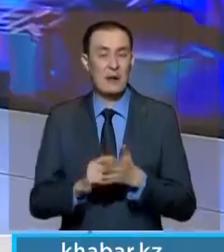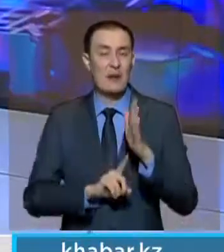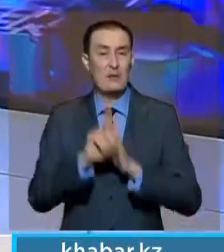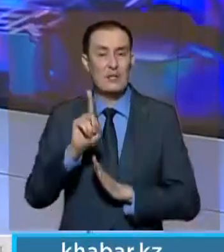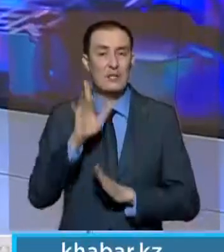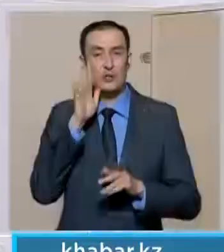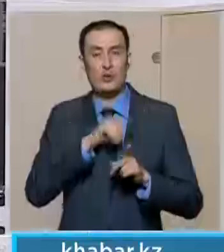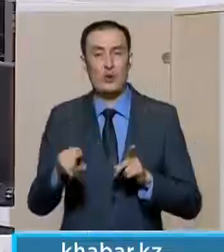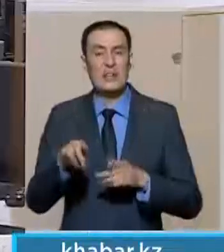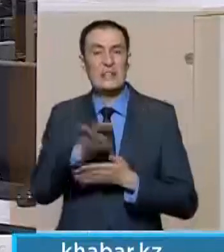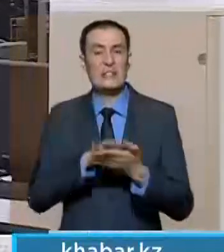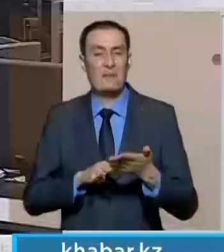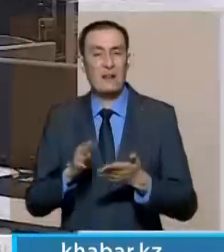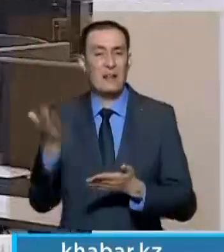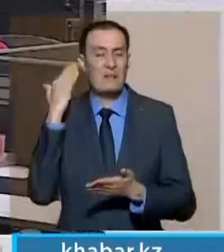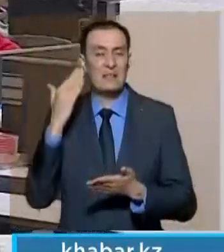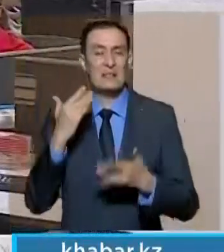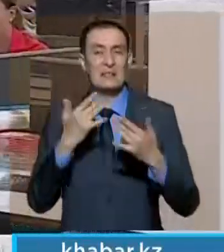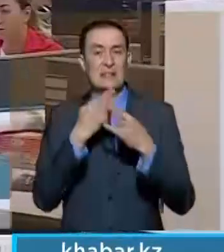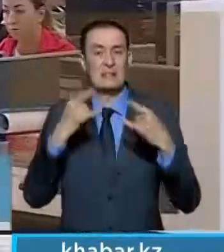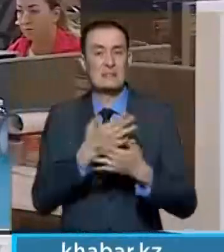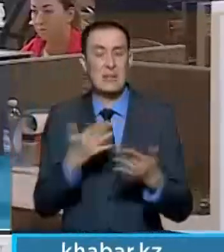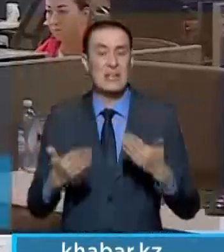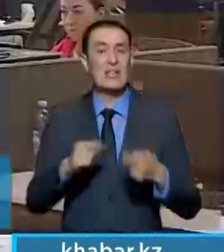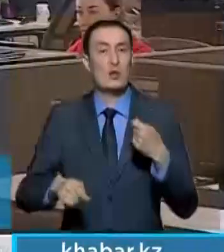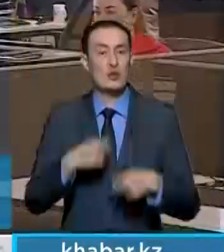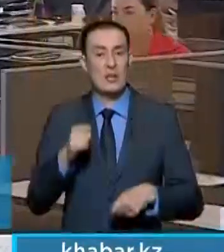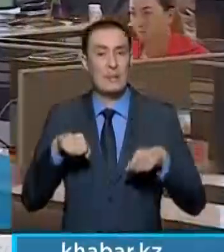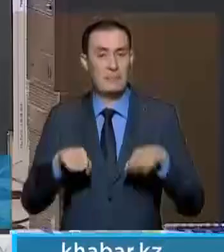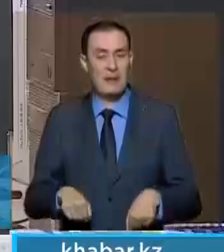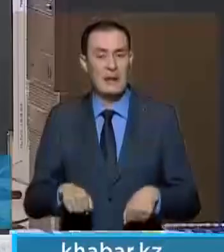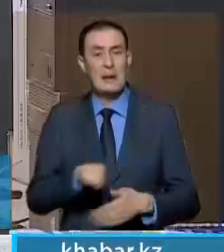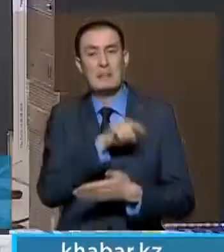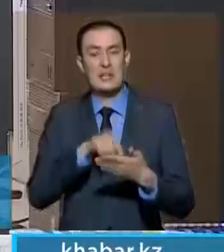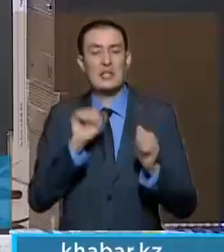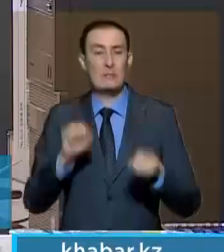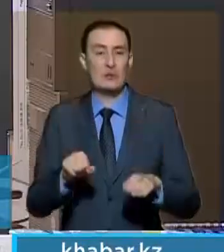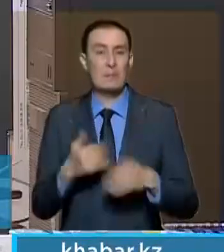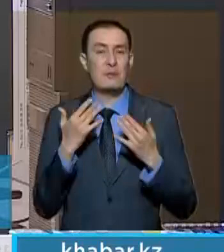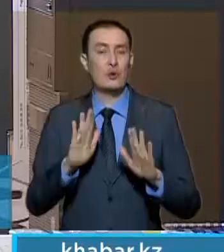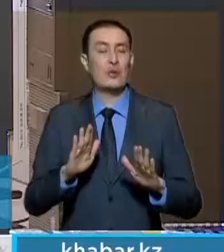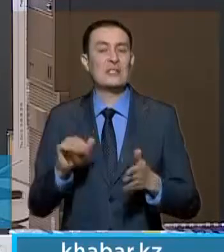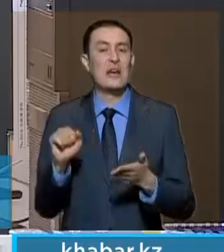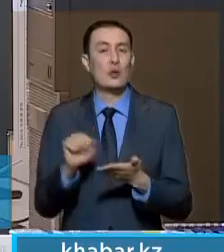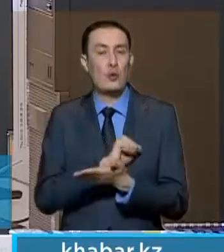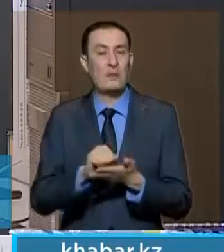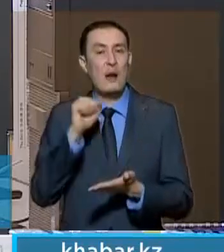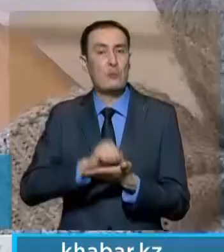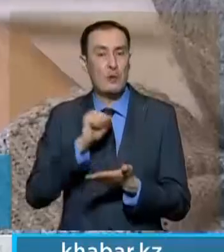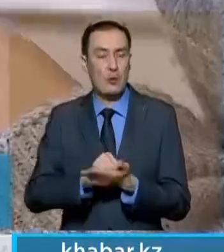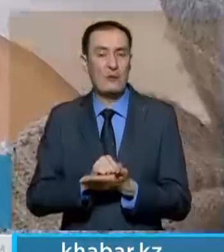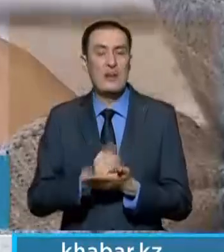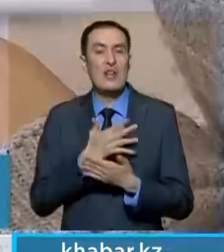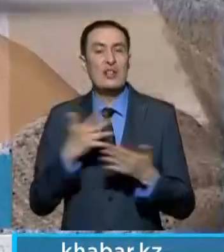вводится срок исковой давности материалов СМИ. Теперь в случае нарушения прав претензии можно будет предъявить только к материалам, опубликованным